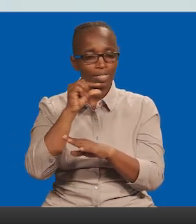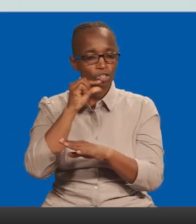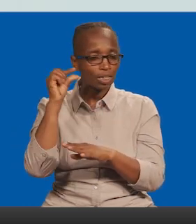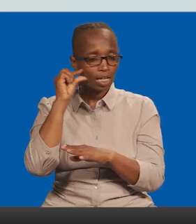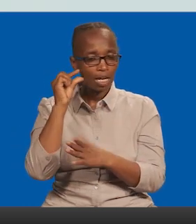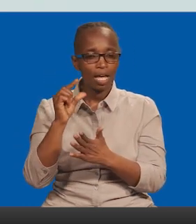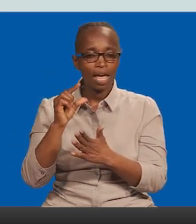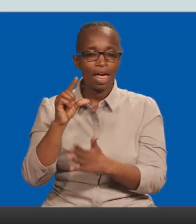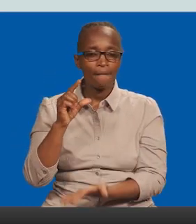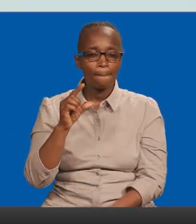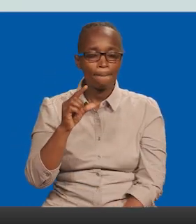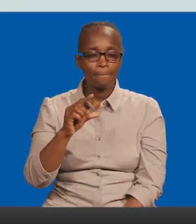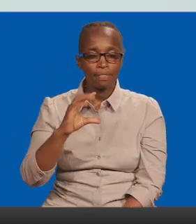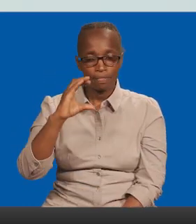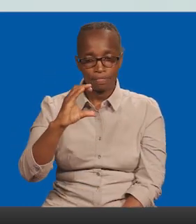za kijinsia.